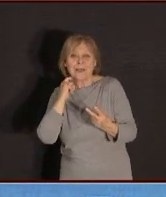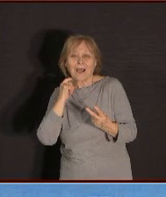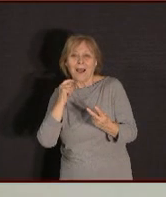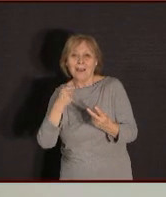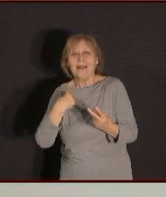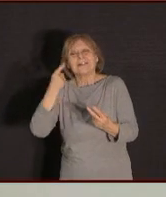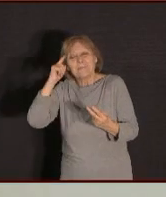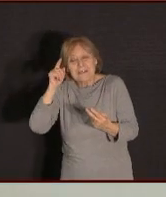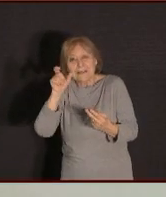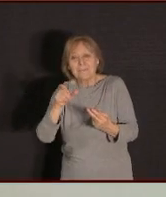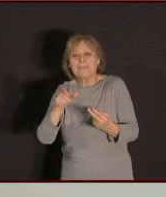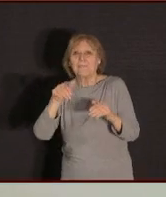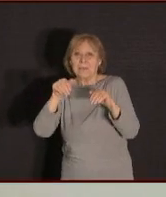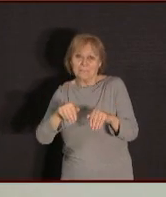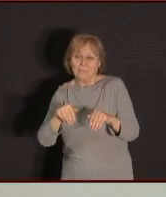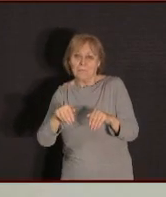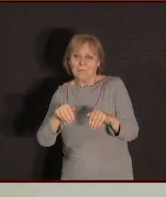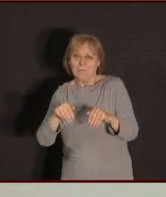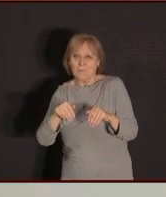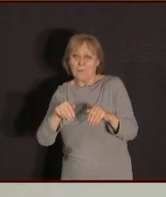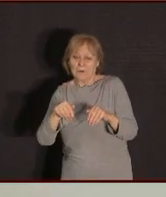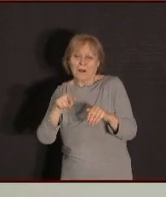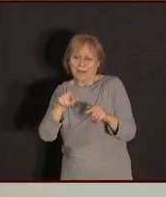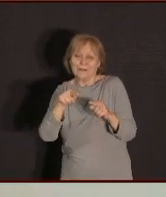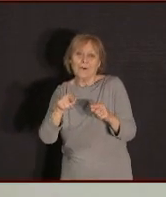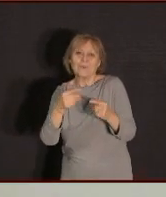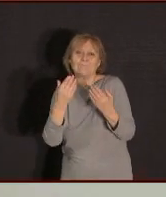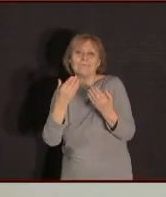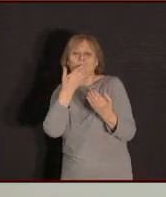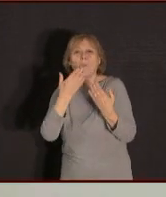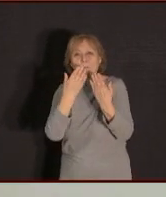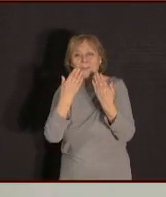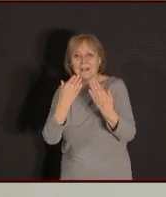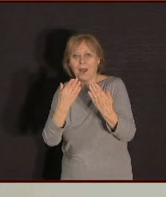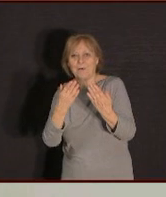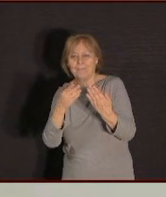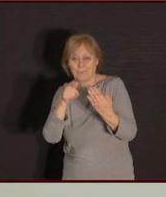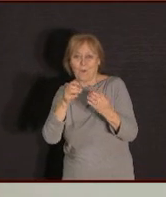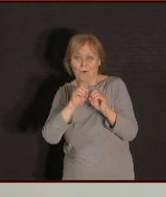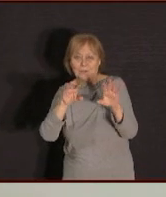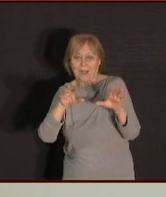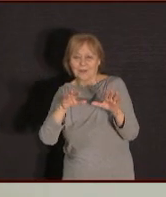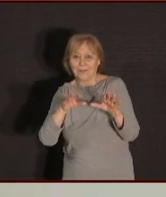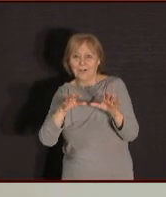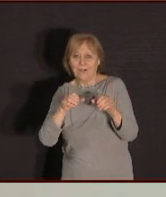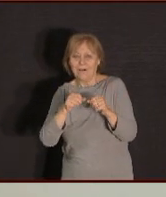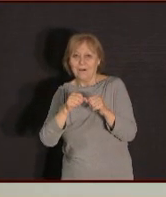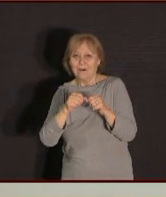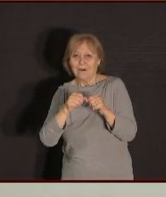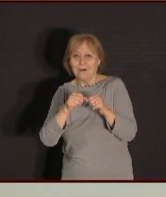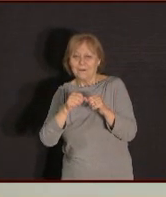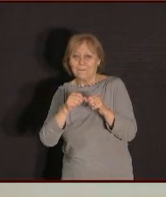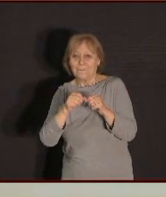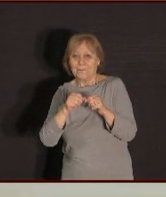da bi mora se jaz se skupaj zelo pozdravljam tudi naše oddaje televizije odprta za znakovni jezik,